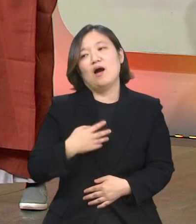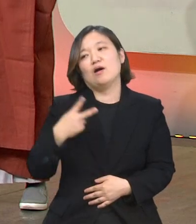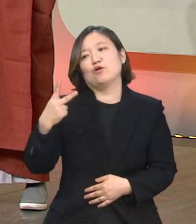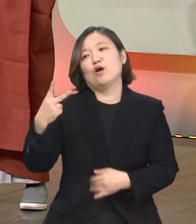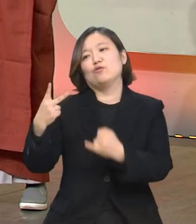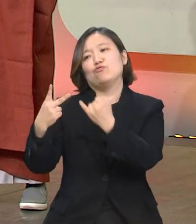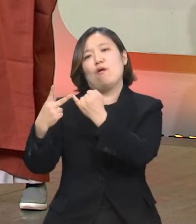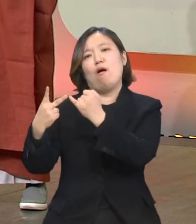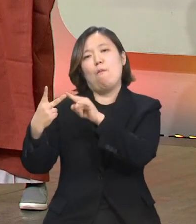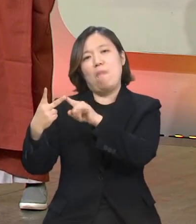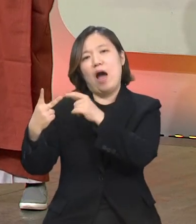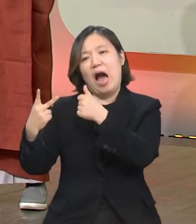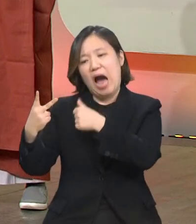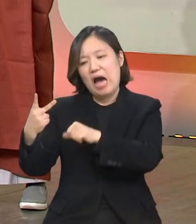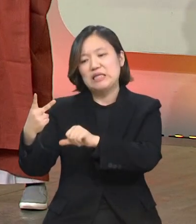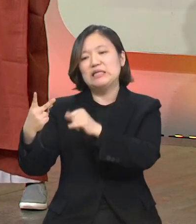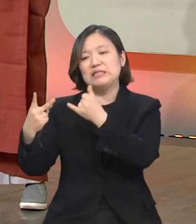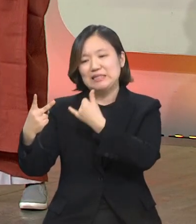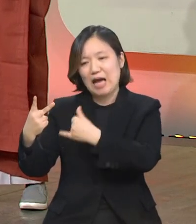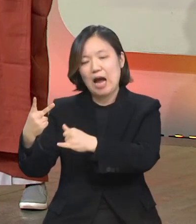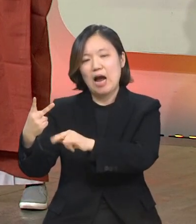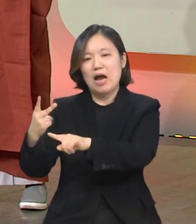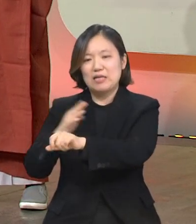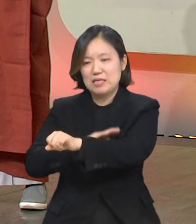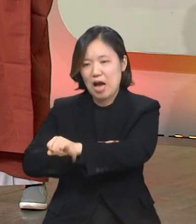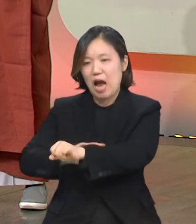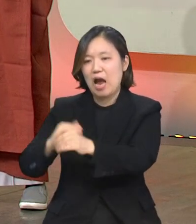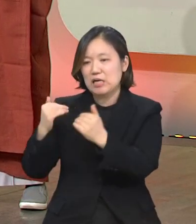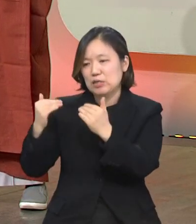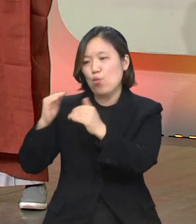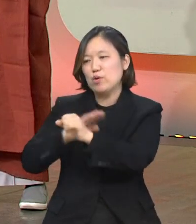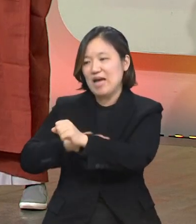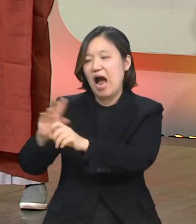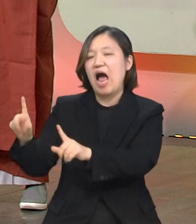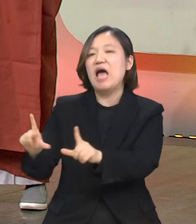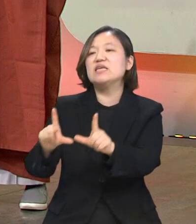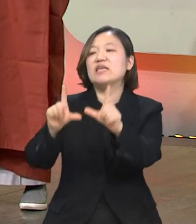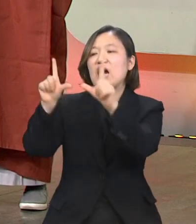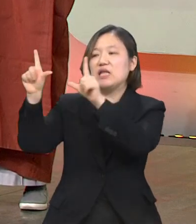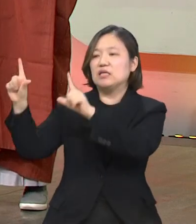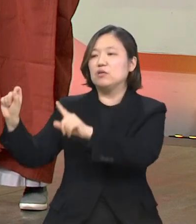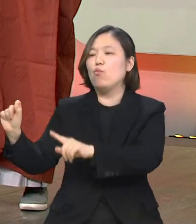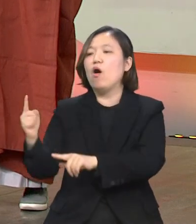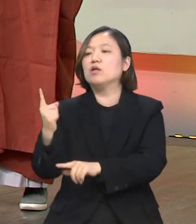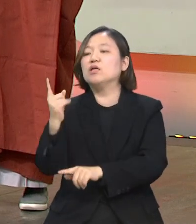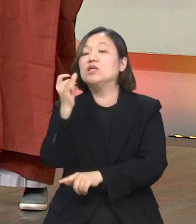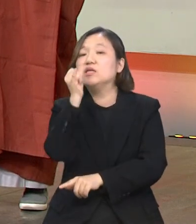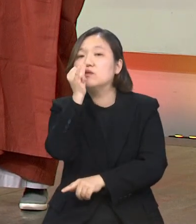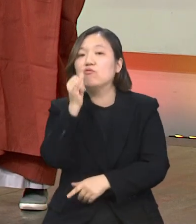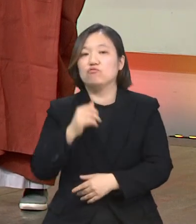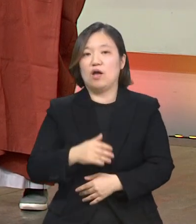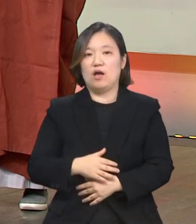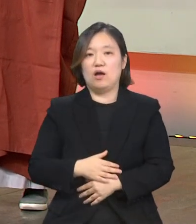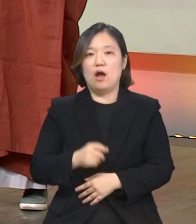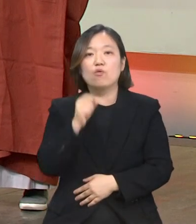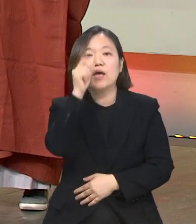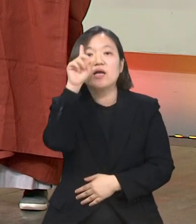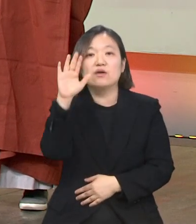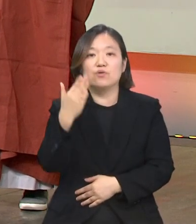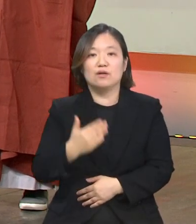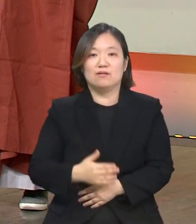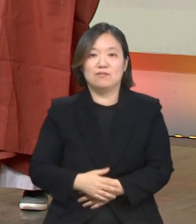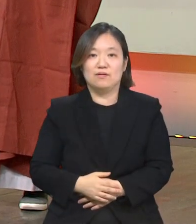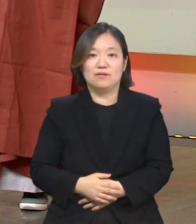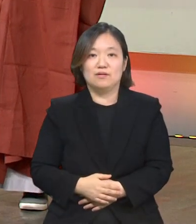처벌하던 둘째 엄마네 애들이 다 잘 풀린 이유가 있었구나라는 생각에 납득이 되더래요